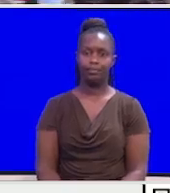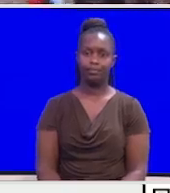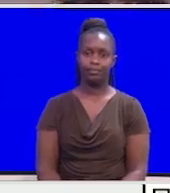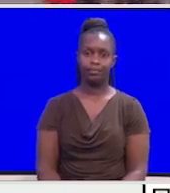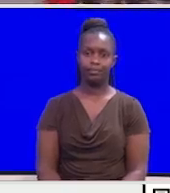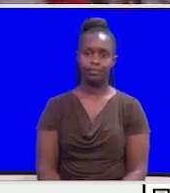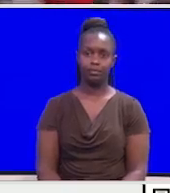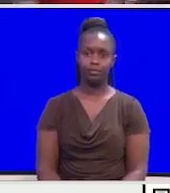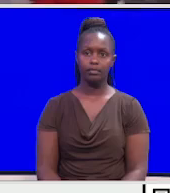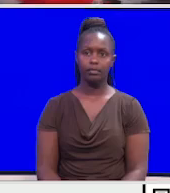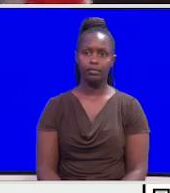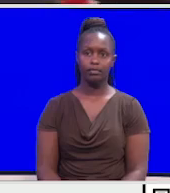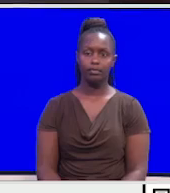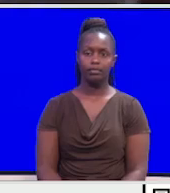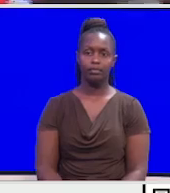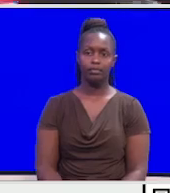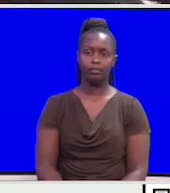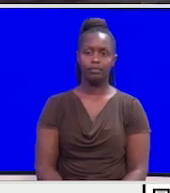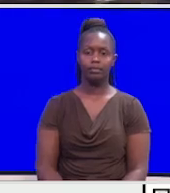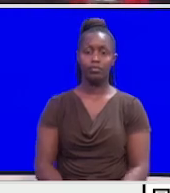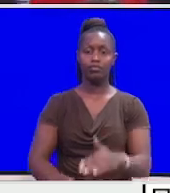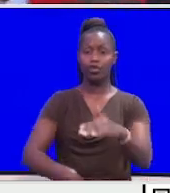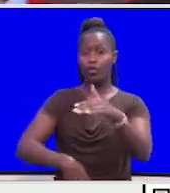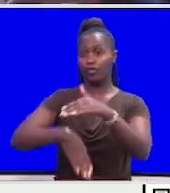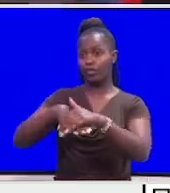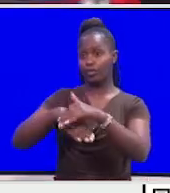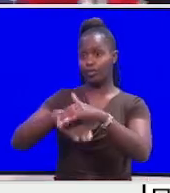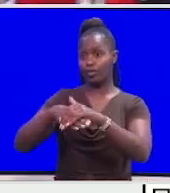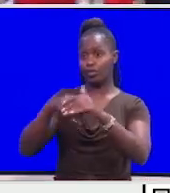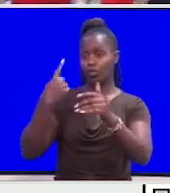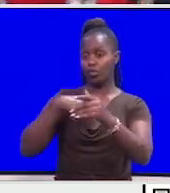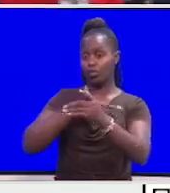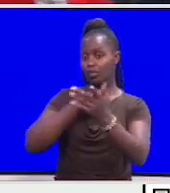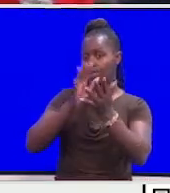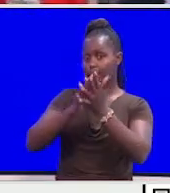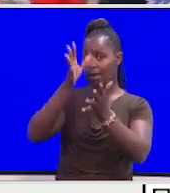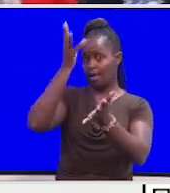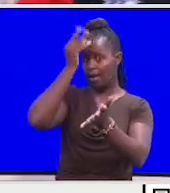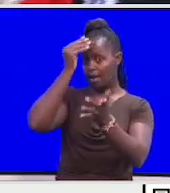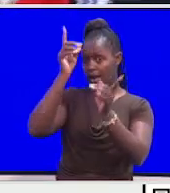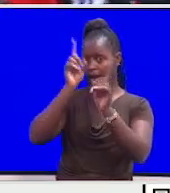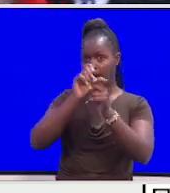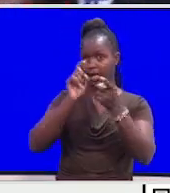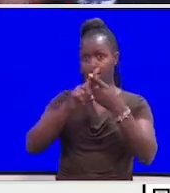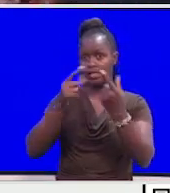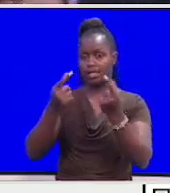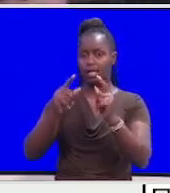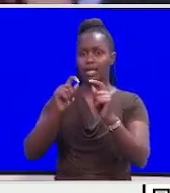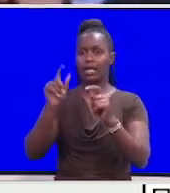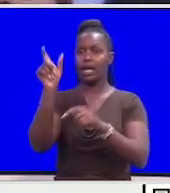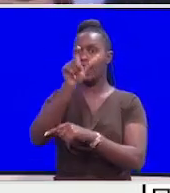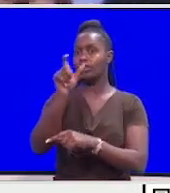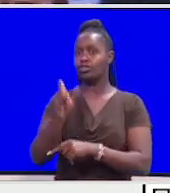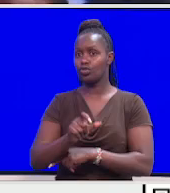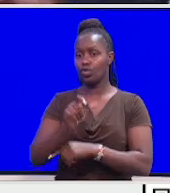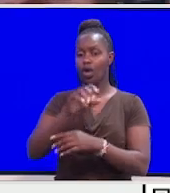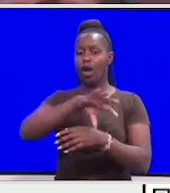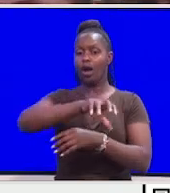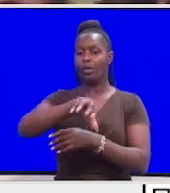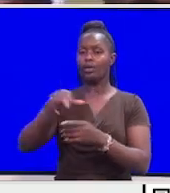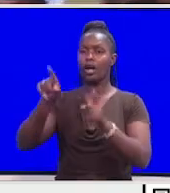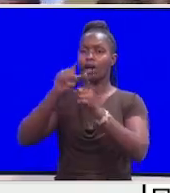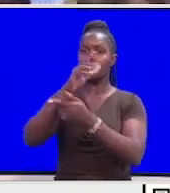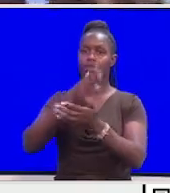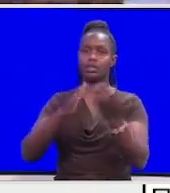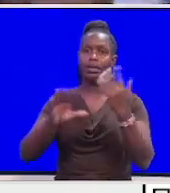Kwa Ulkanism, football ngoja tujifunze kama matimu ambayo iko regional, county na sub county, ya kwamba